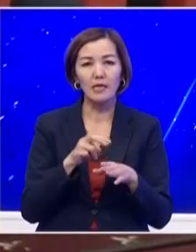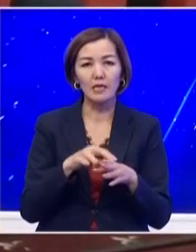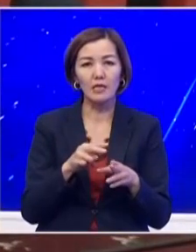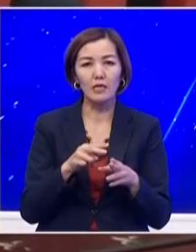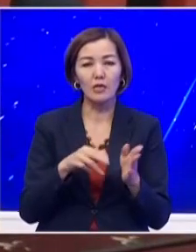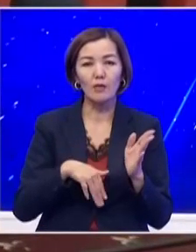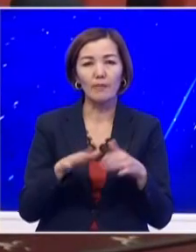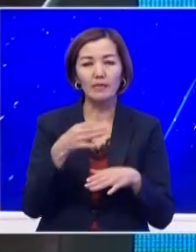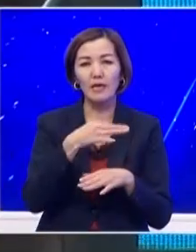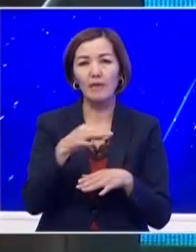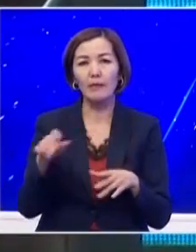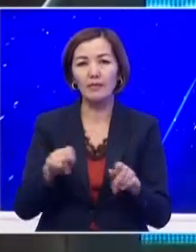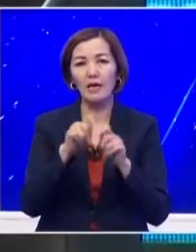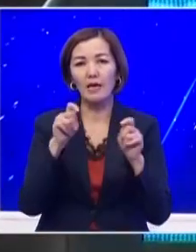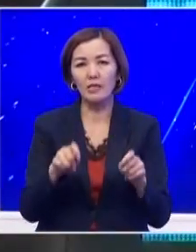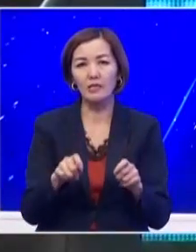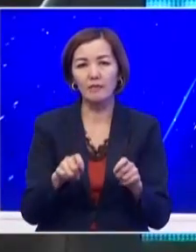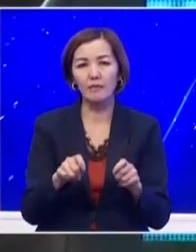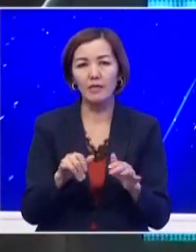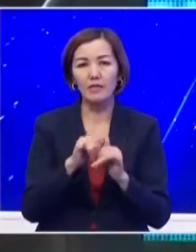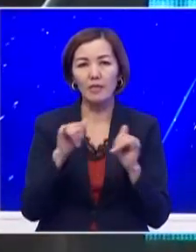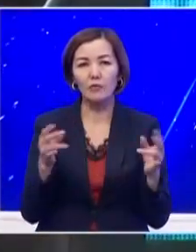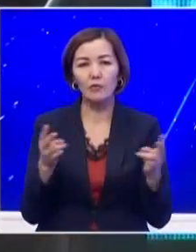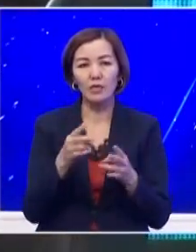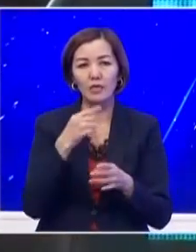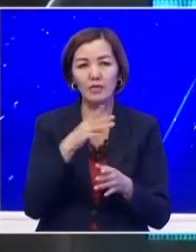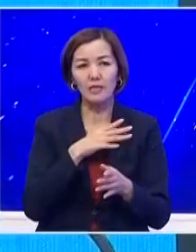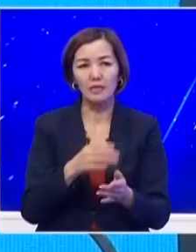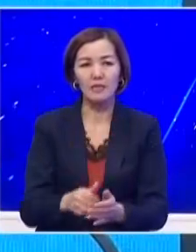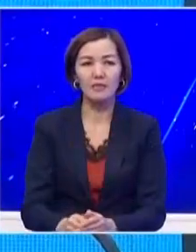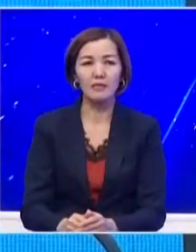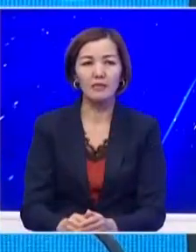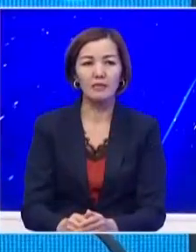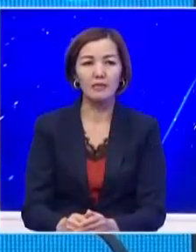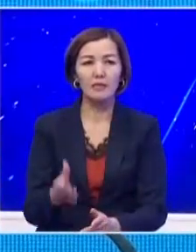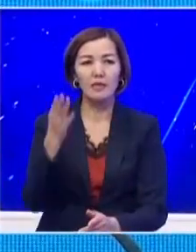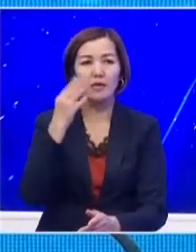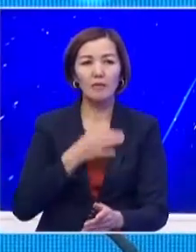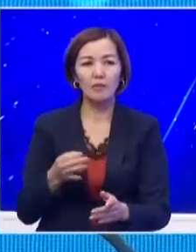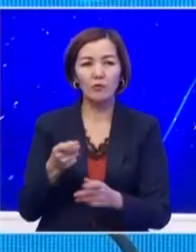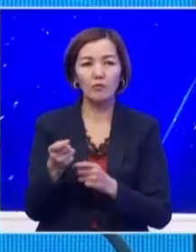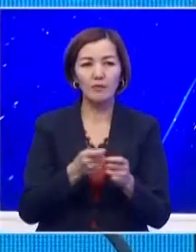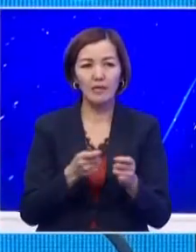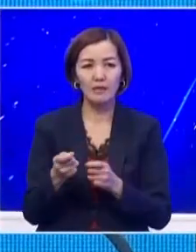жұмысын өзге аймақтардан да ашып, өрісін кеңейтеміз деп отыр. Алматы облысының